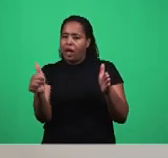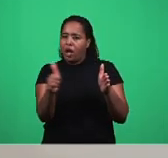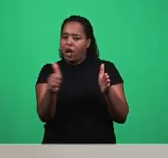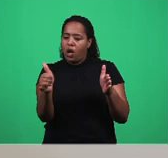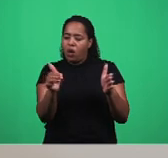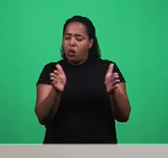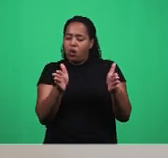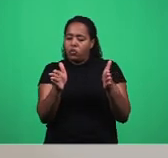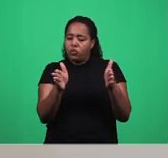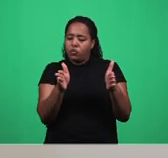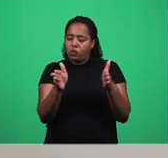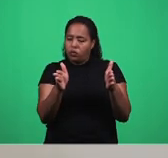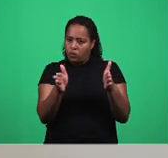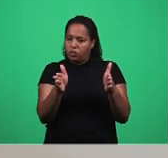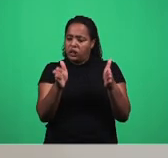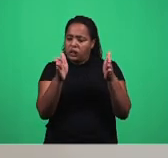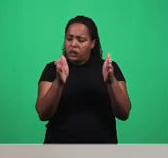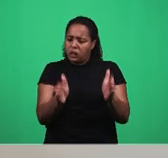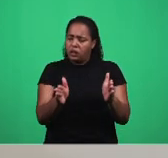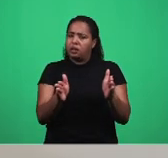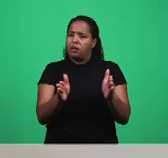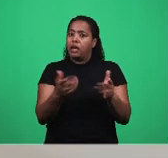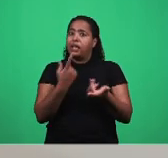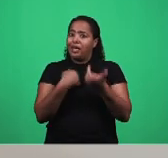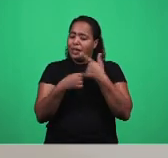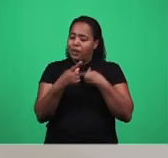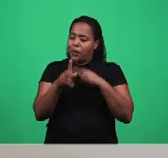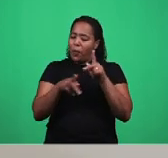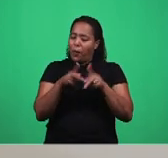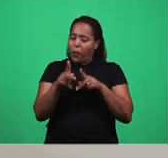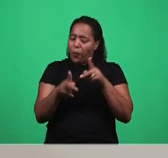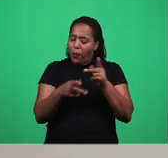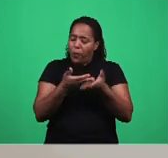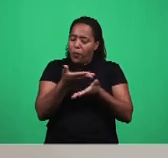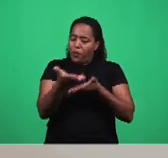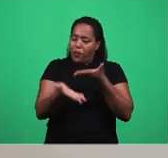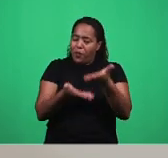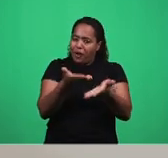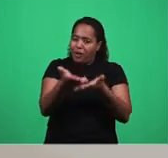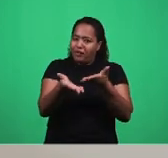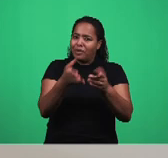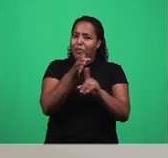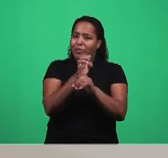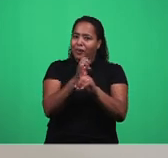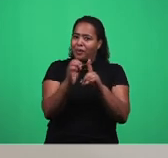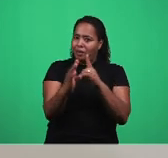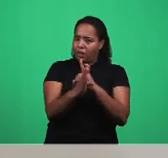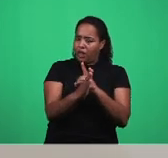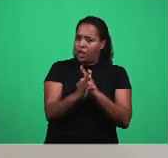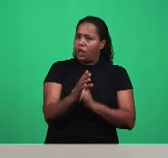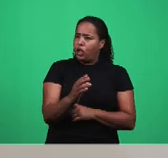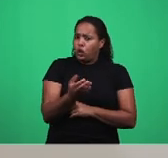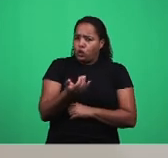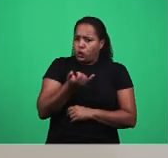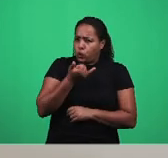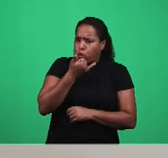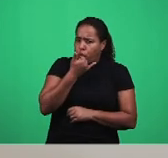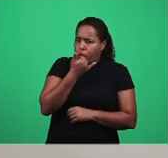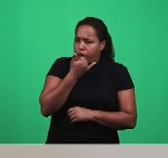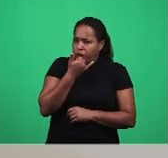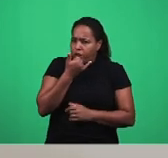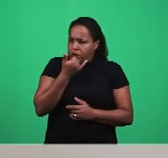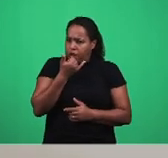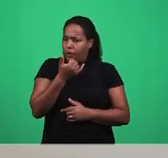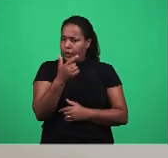peuple à l'école biblique dominicale sans des excuses, sans avoir des excuses. Maintenant, le presbytère, il a déterminé le